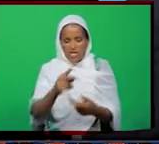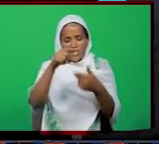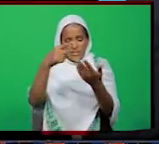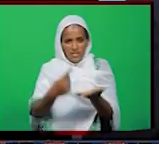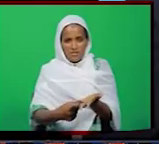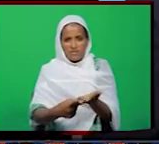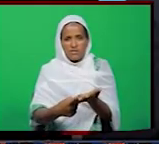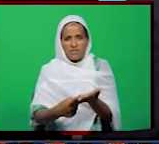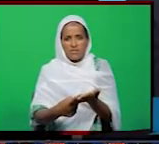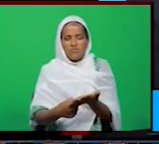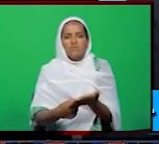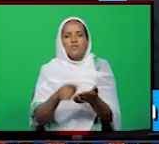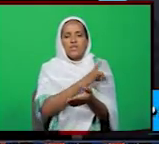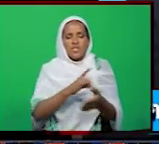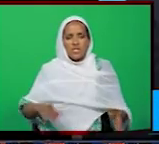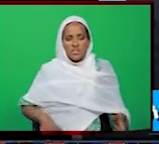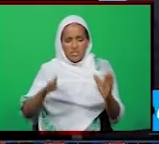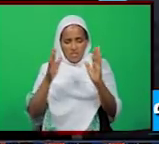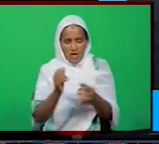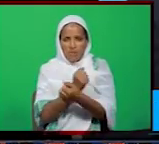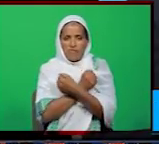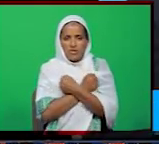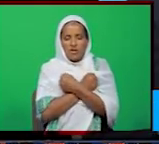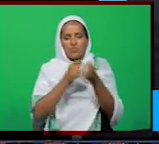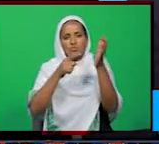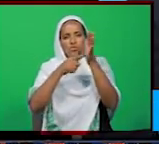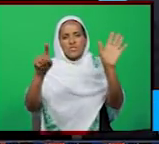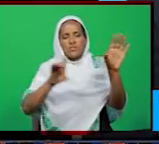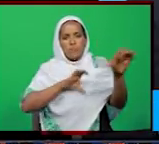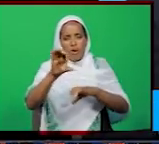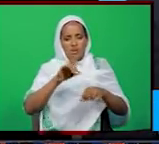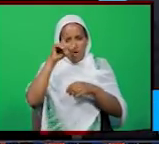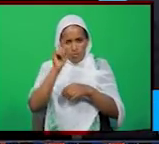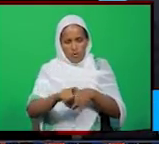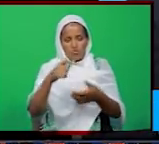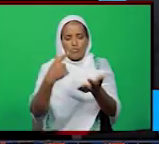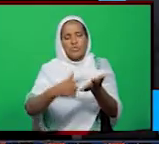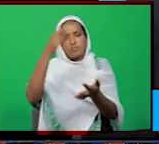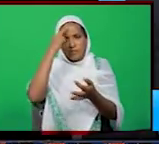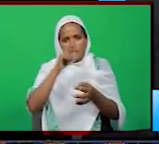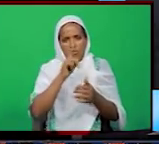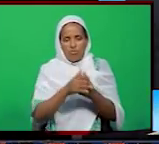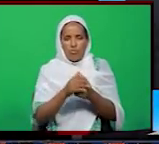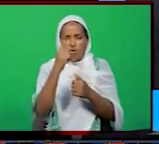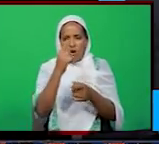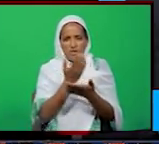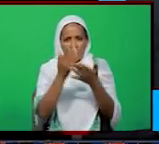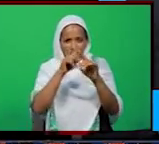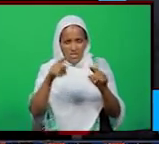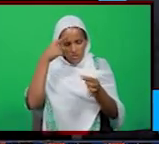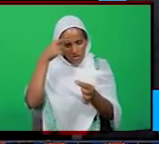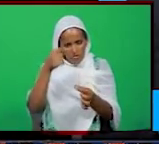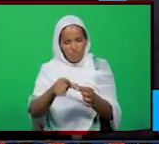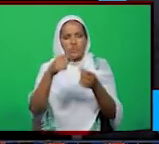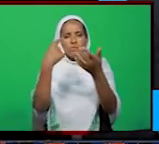ስለዚህ ምእመናን ፍቅራቸውን መግለጥ ያለባቸው በዚህ ነው። አንድ ነገር ግን